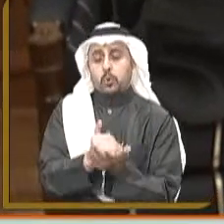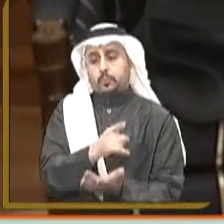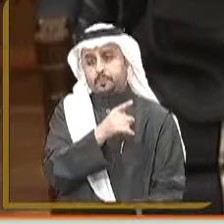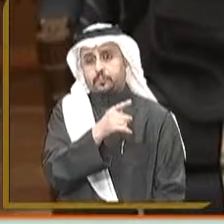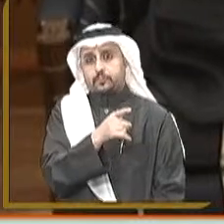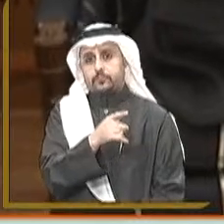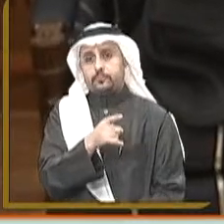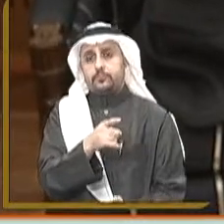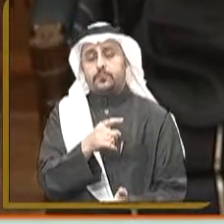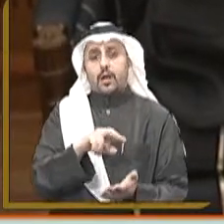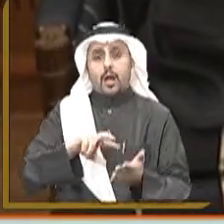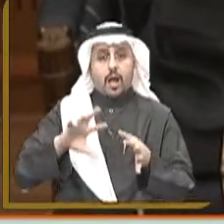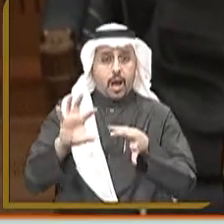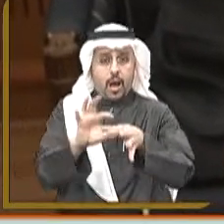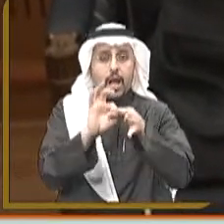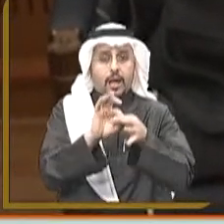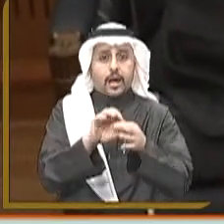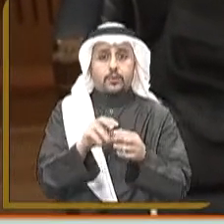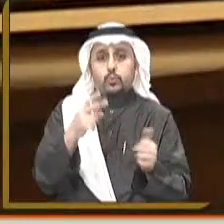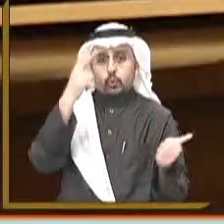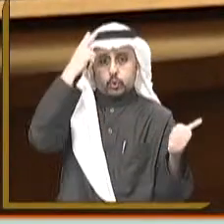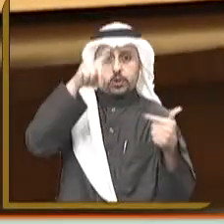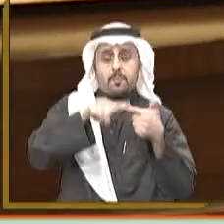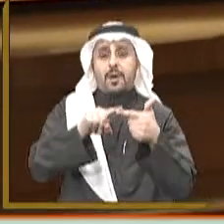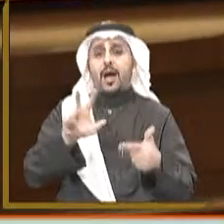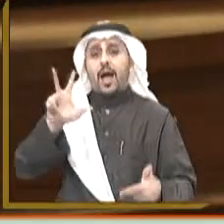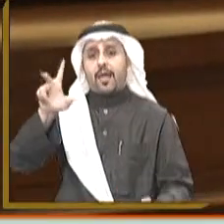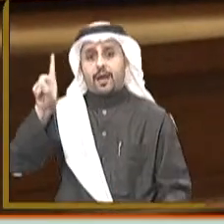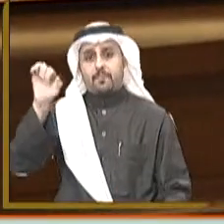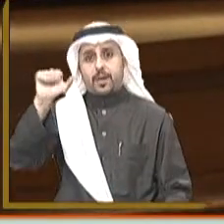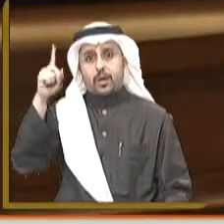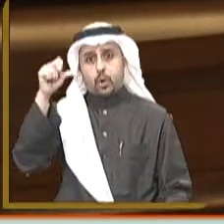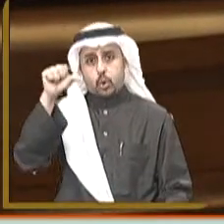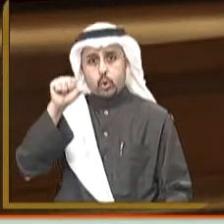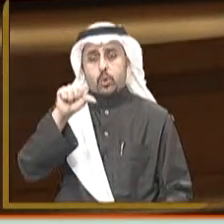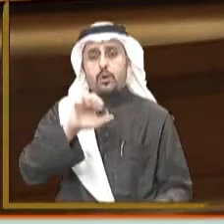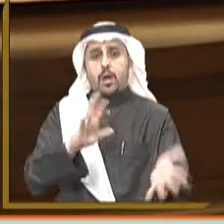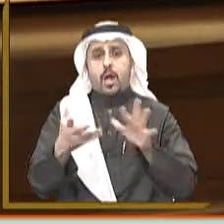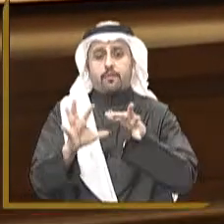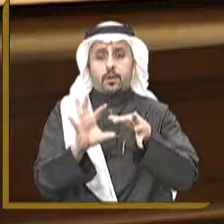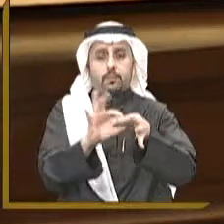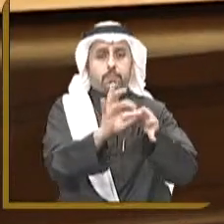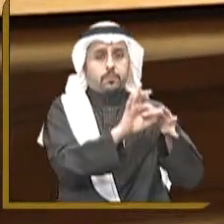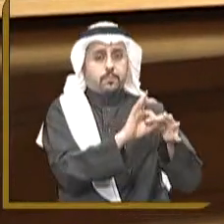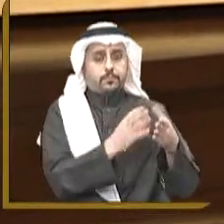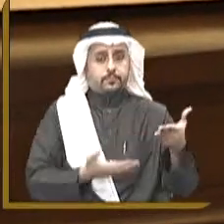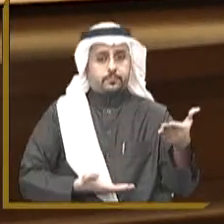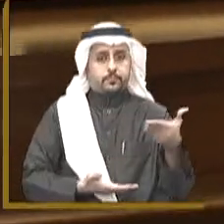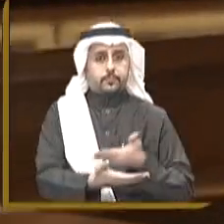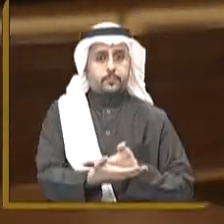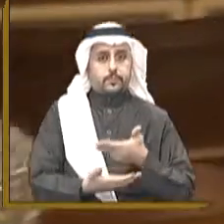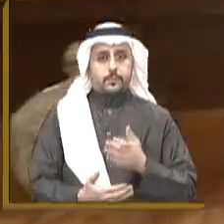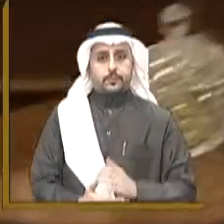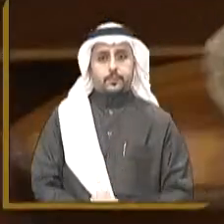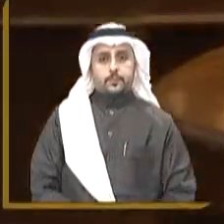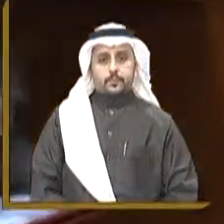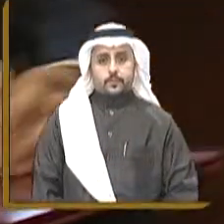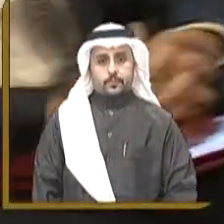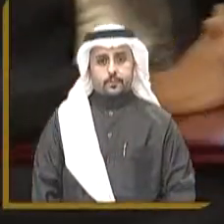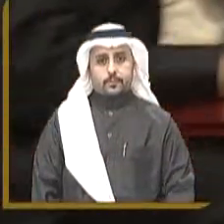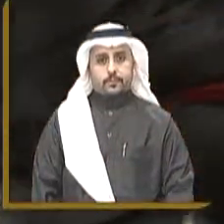استعرض العلاقات الثنائية بين البلدين ومناقشة أبرز الموضوعات ذات الاهتمام المشترك.